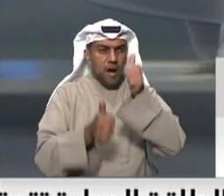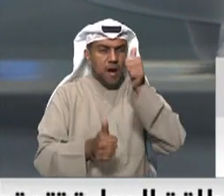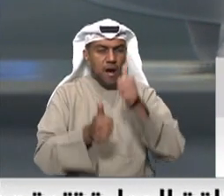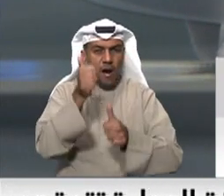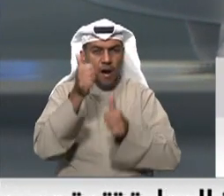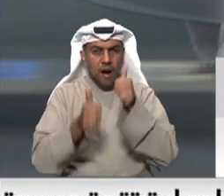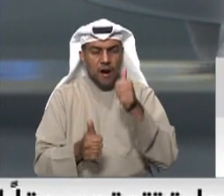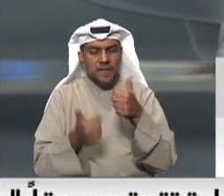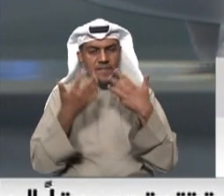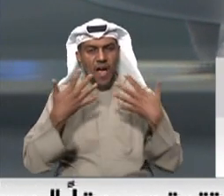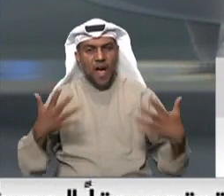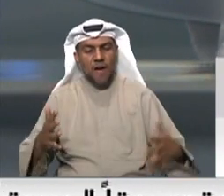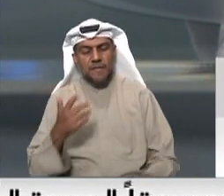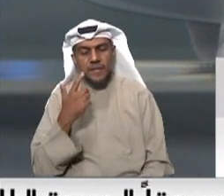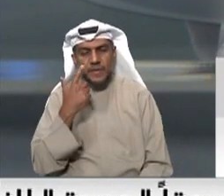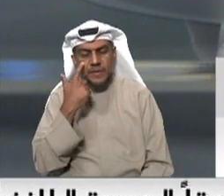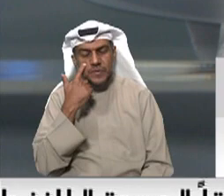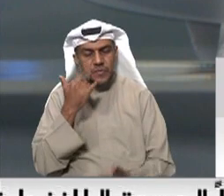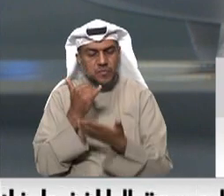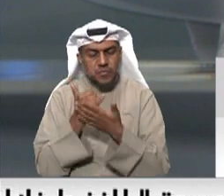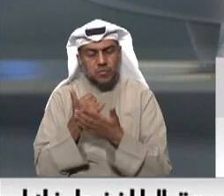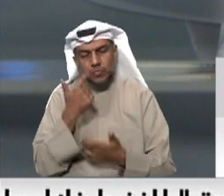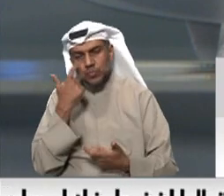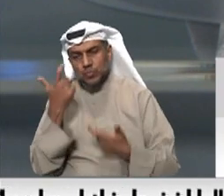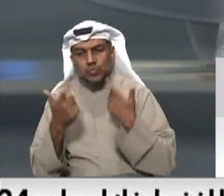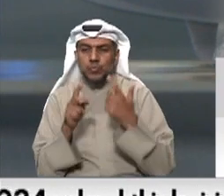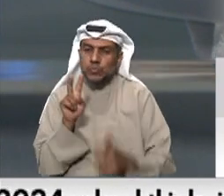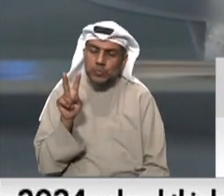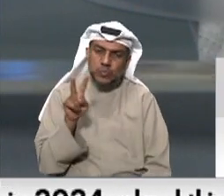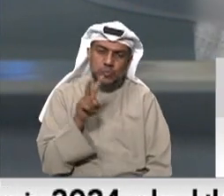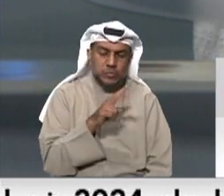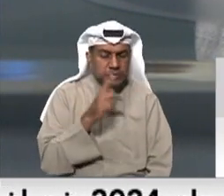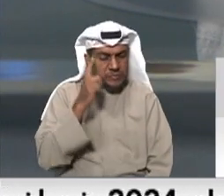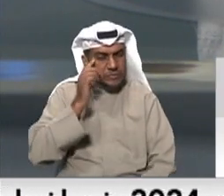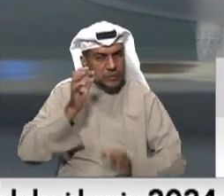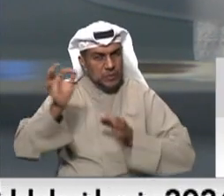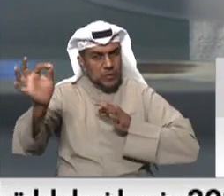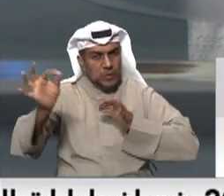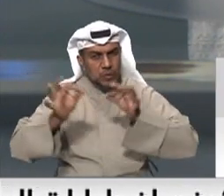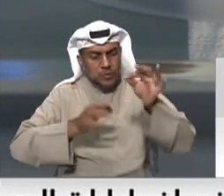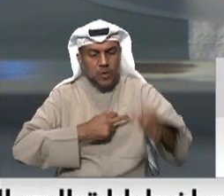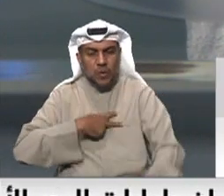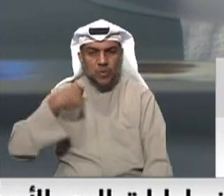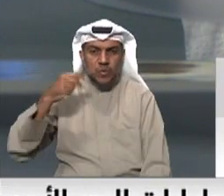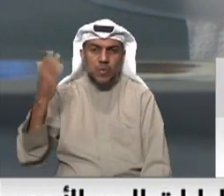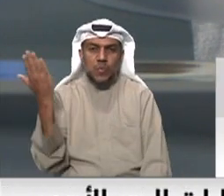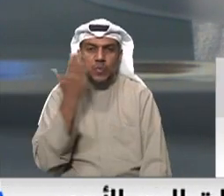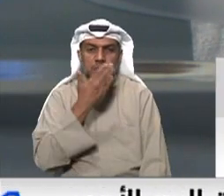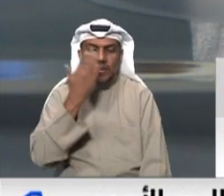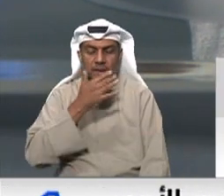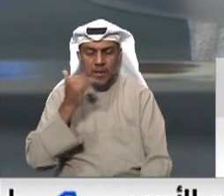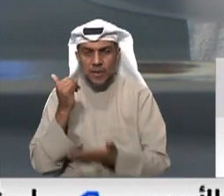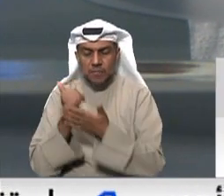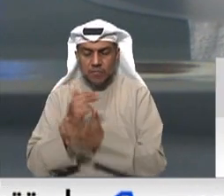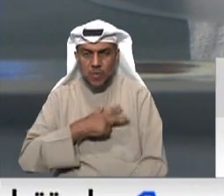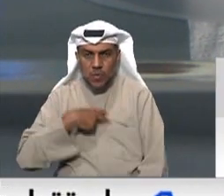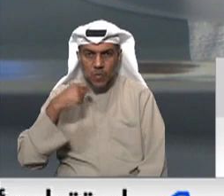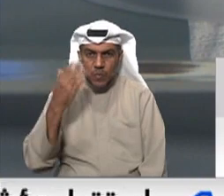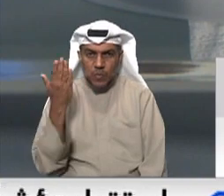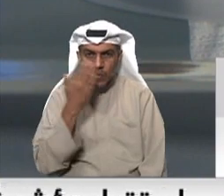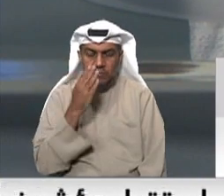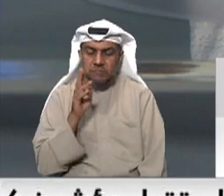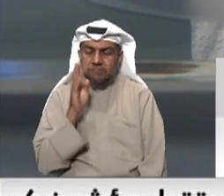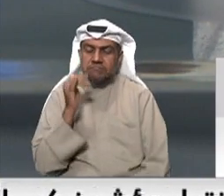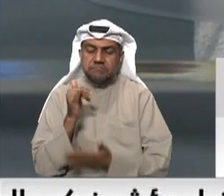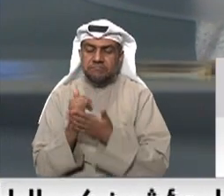سلس وايضا منظم وفق الخطه التي اعدتها وزاره التربيه مسؤولو الوزاره قاموا بجولات